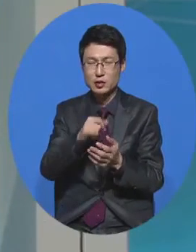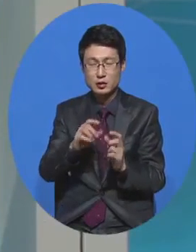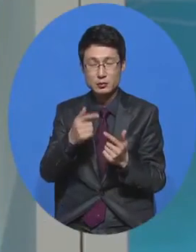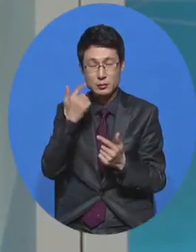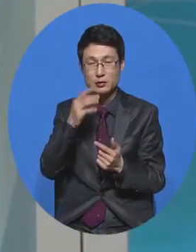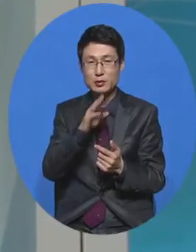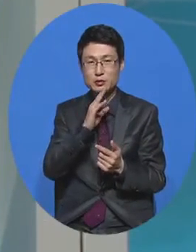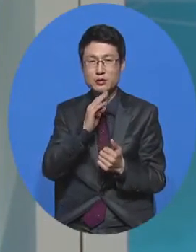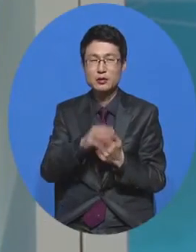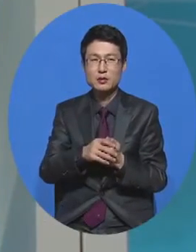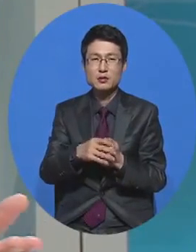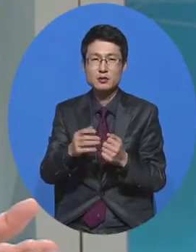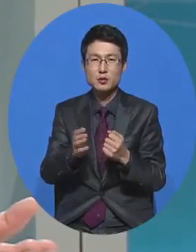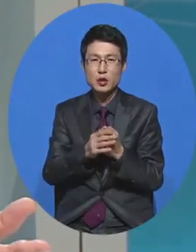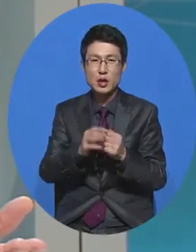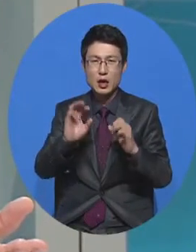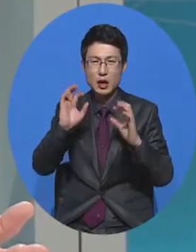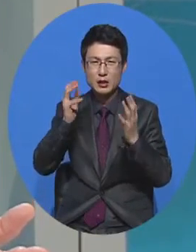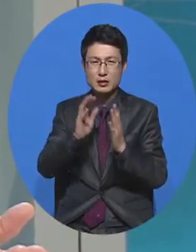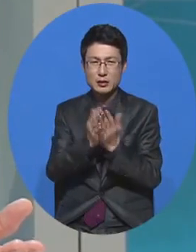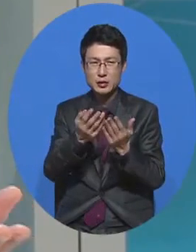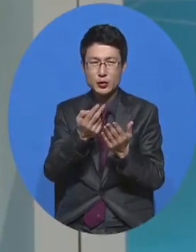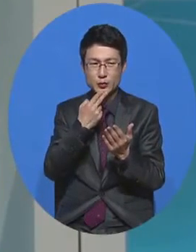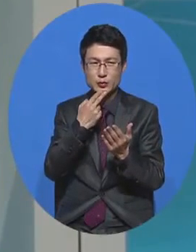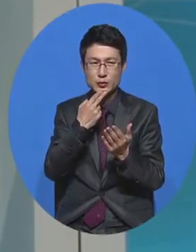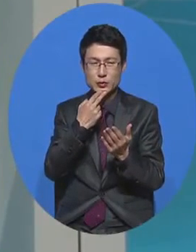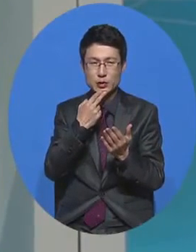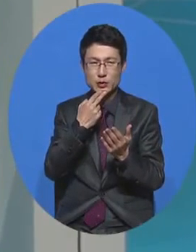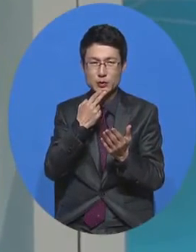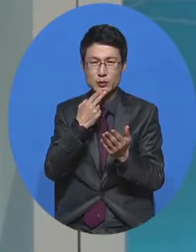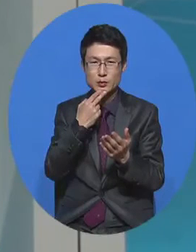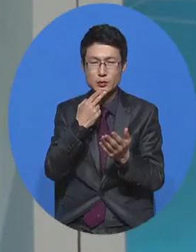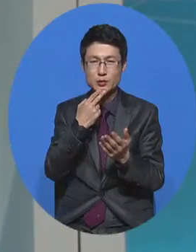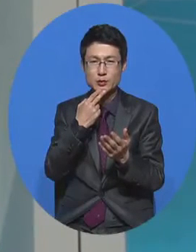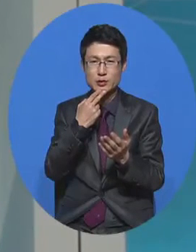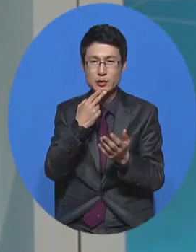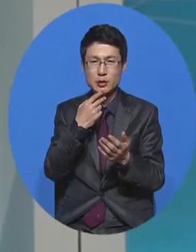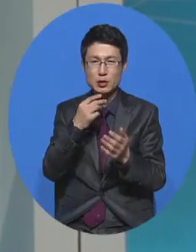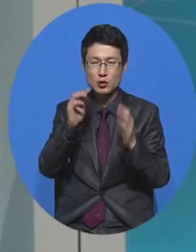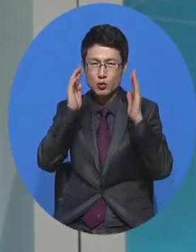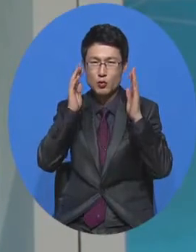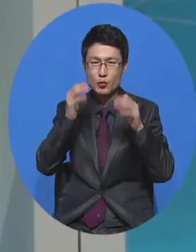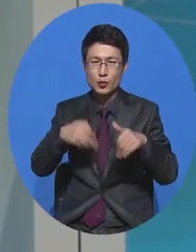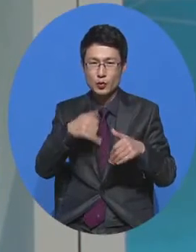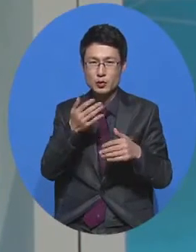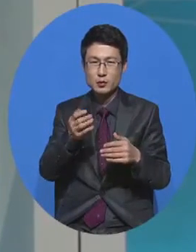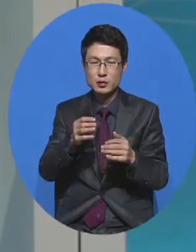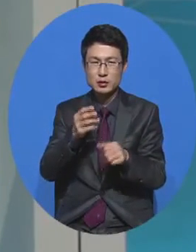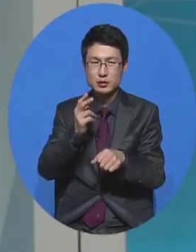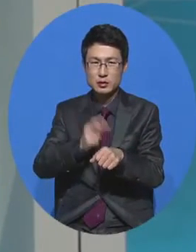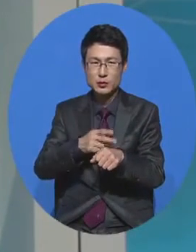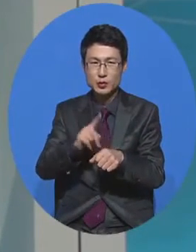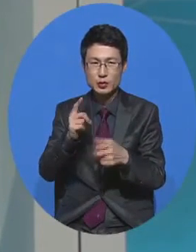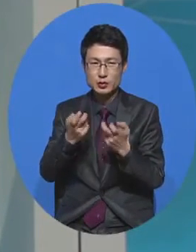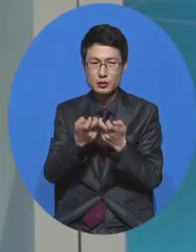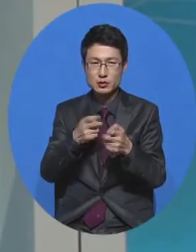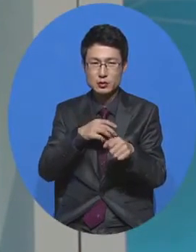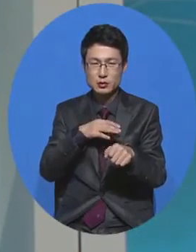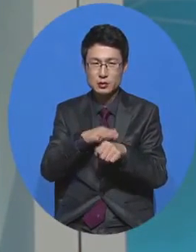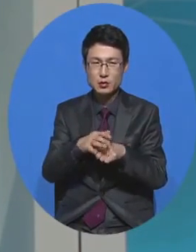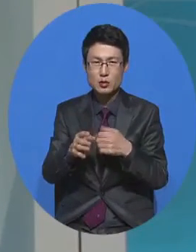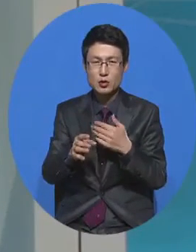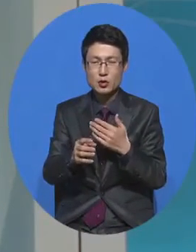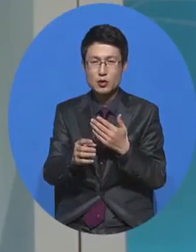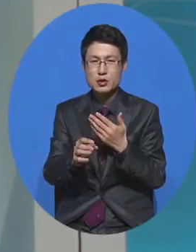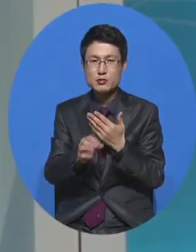그거를 아이들이 이제 책이 없는 상태에서 공부해야 되기 때문에 에 교사가 어떤 식으로든 보조 교제를